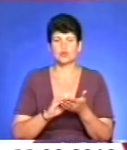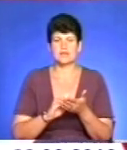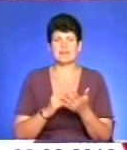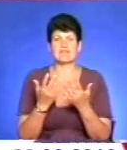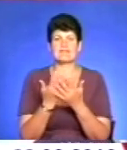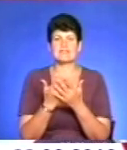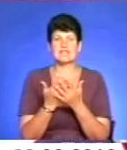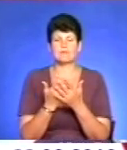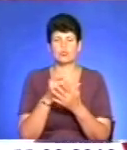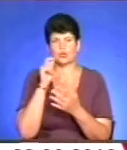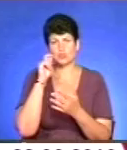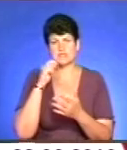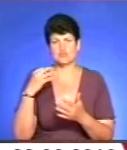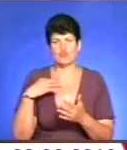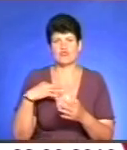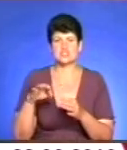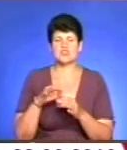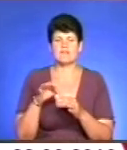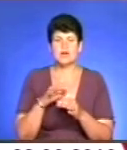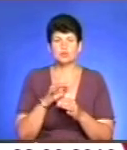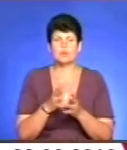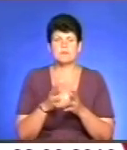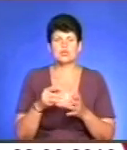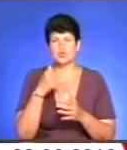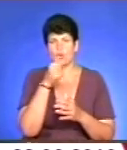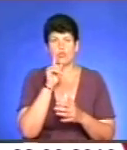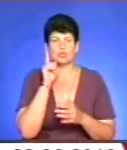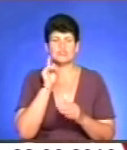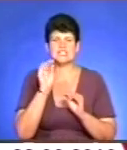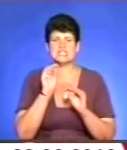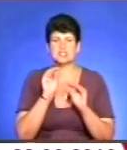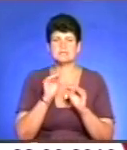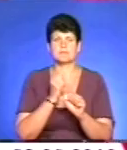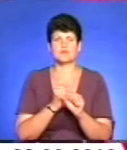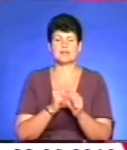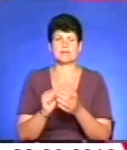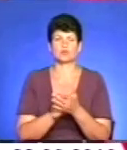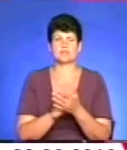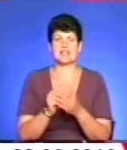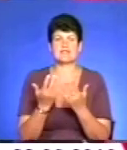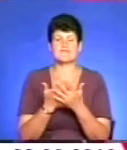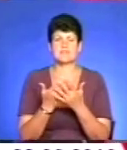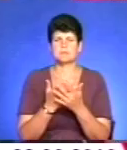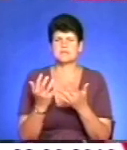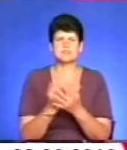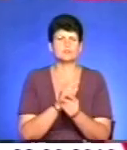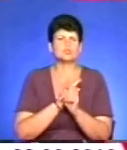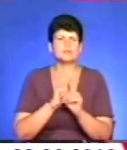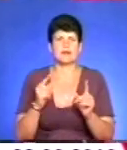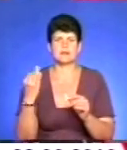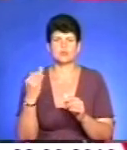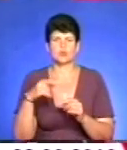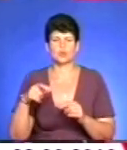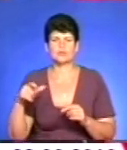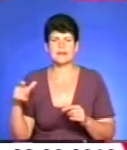про українську вишиванку. Більше року молоді режисери працювали над документальним фільмом. Віднайшли унікальні історії людей,